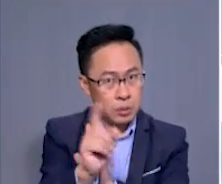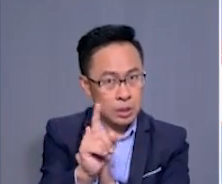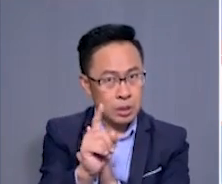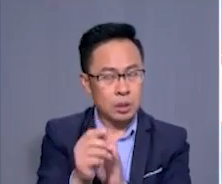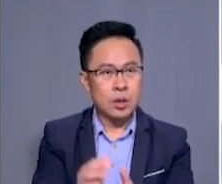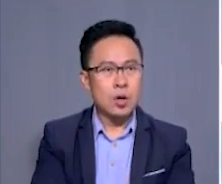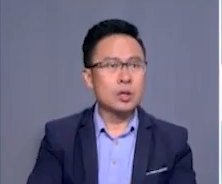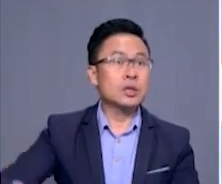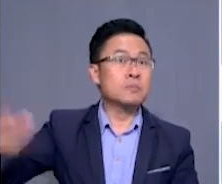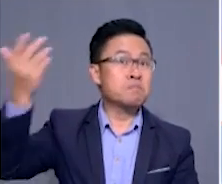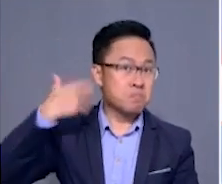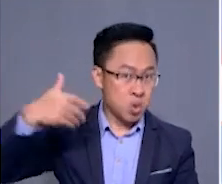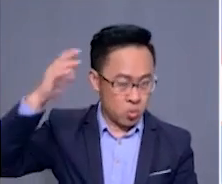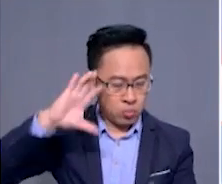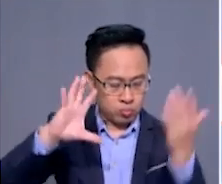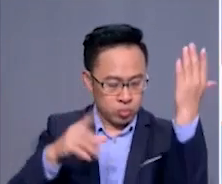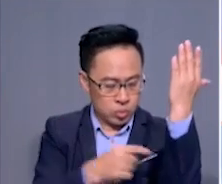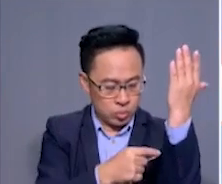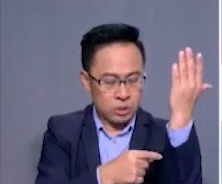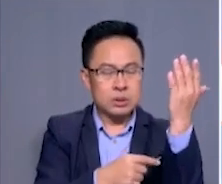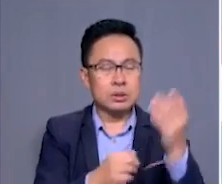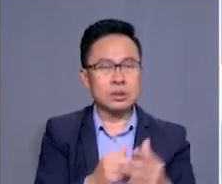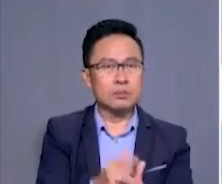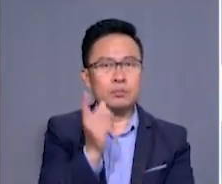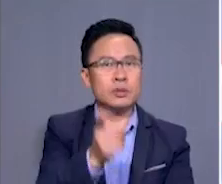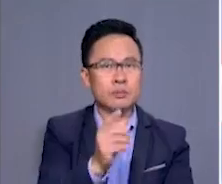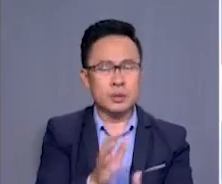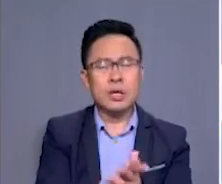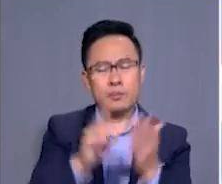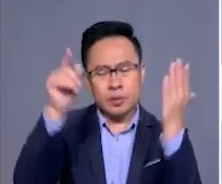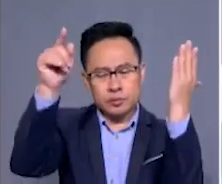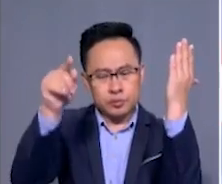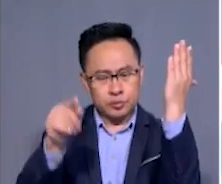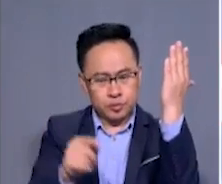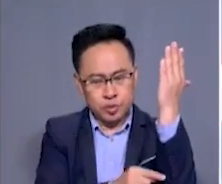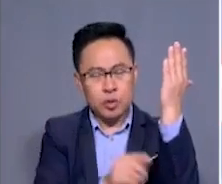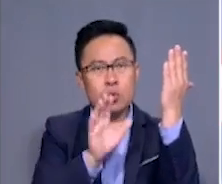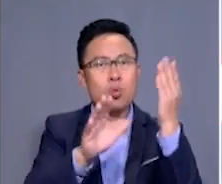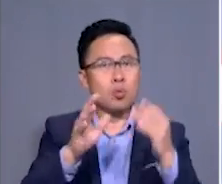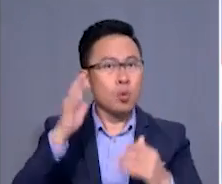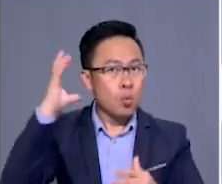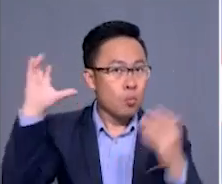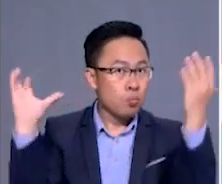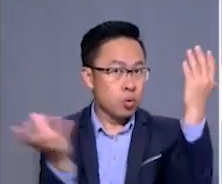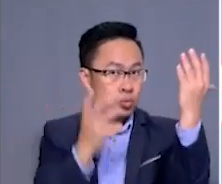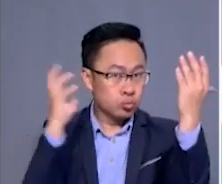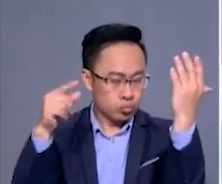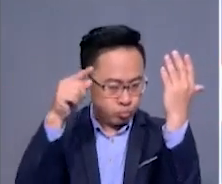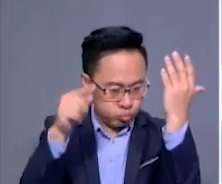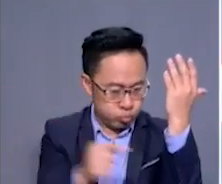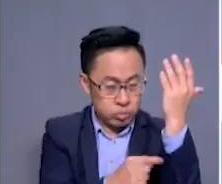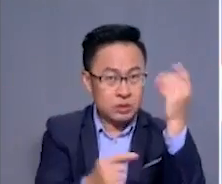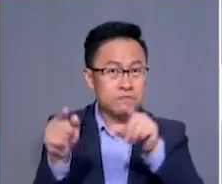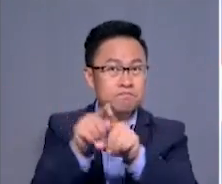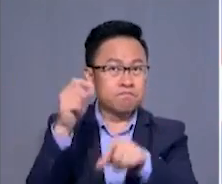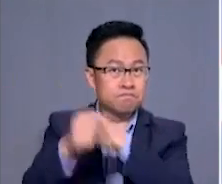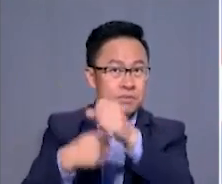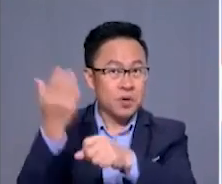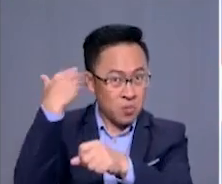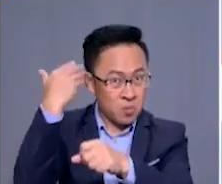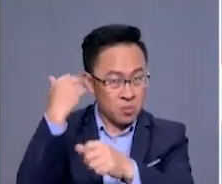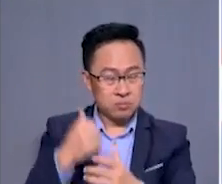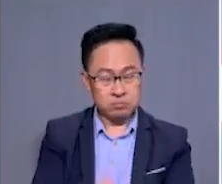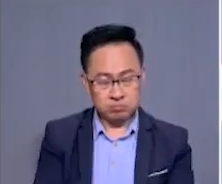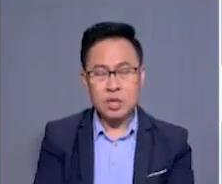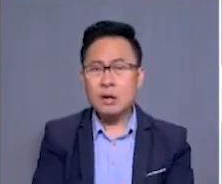พายุเคยเคลื่อนไปครับก็มีความเสี่ยงอยู่ครับ ค่ะค่ะค่ะท่านดูแล้วเนี่ยผลกระทบมันจะหนักเท่ากับที่เขาเทียบกัน